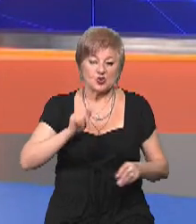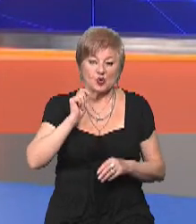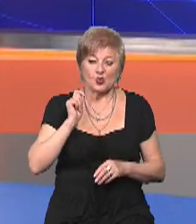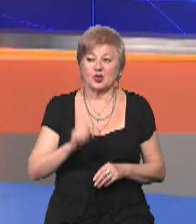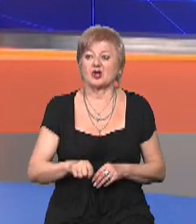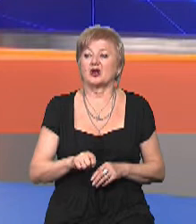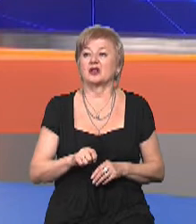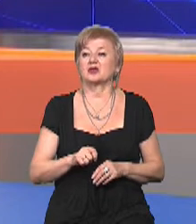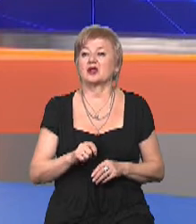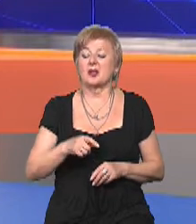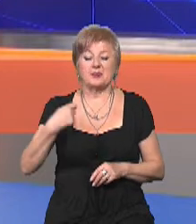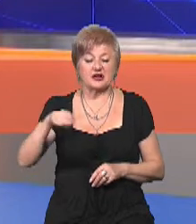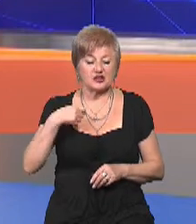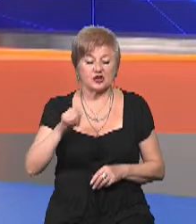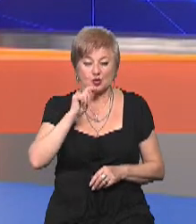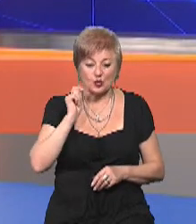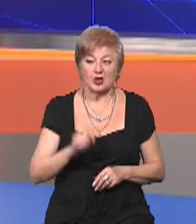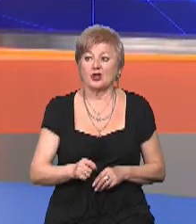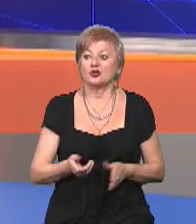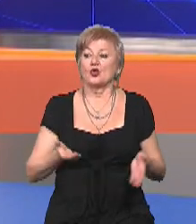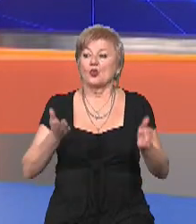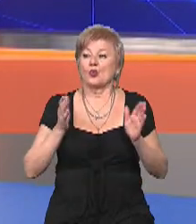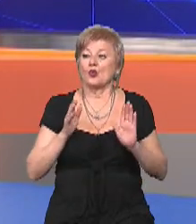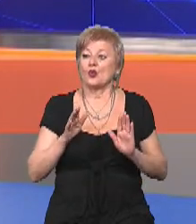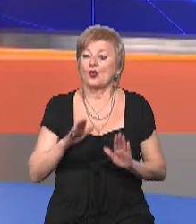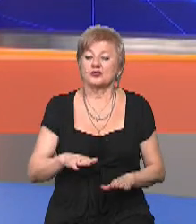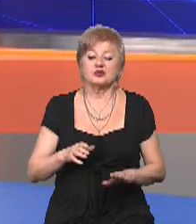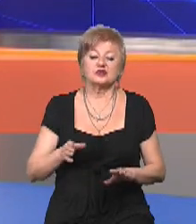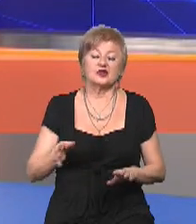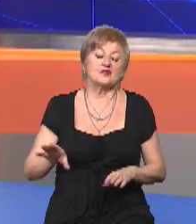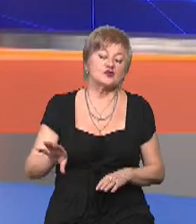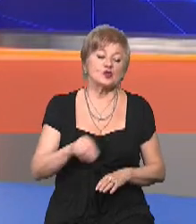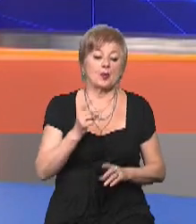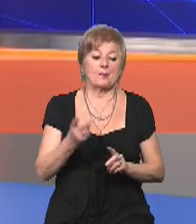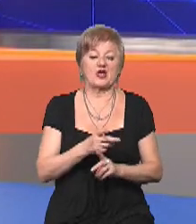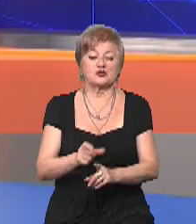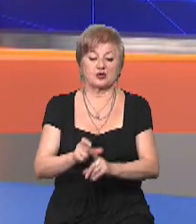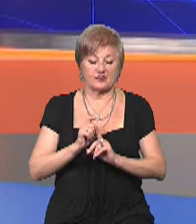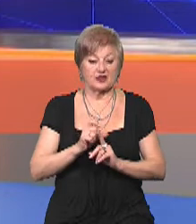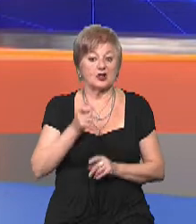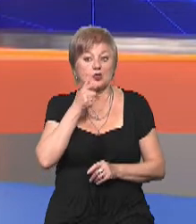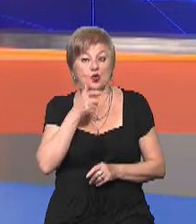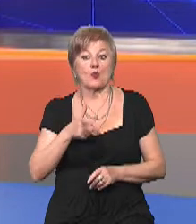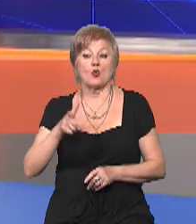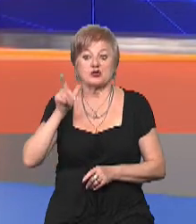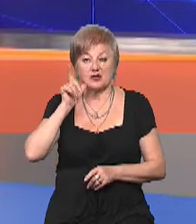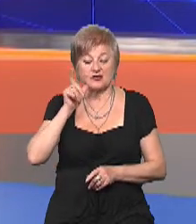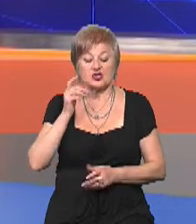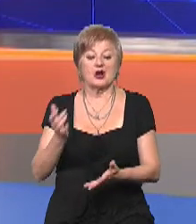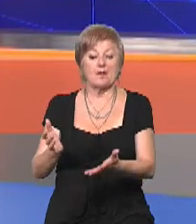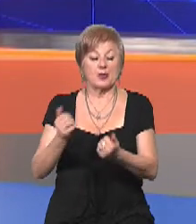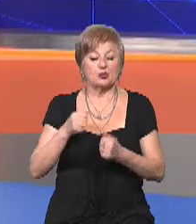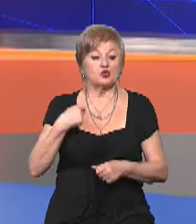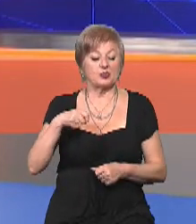і президента України. Осталось, як кажуть, без відповідей, але позавчора ми отримали з Офісу президента